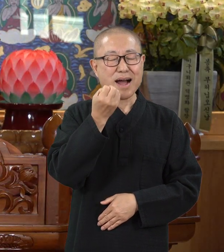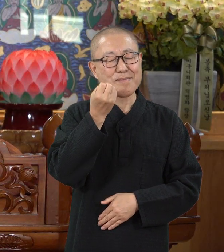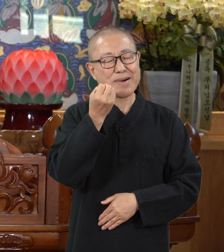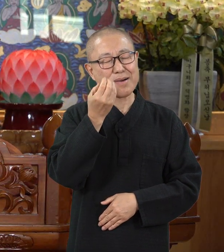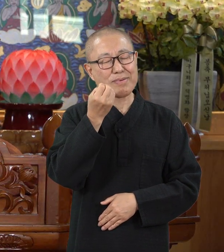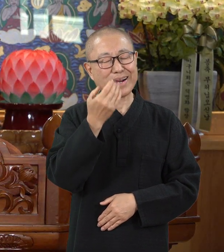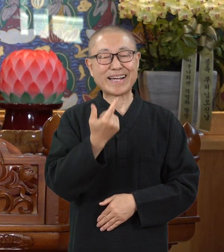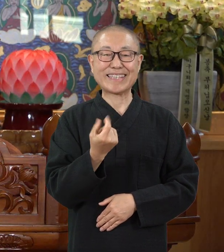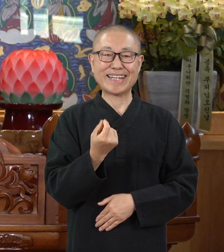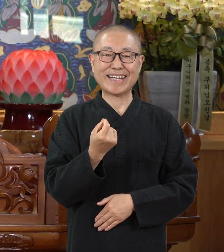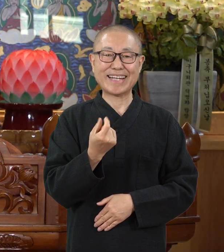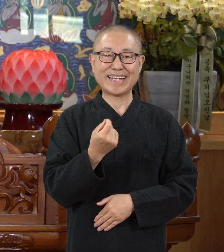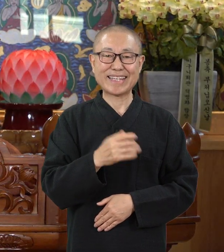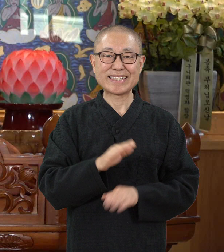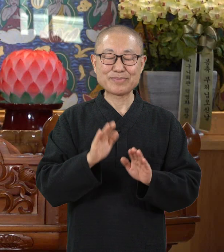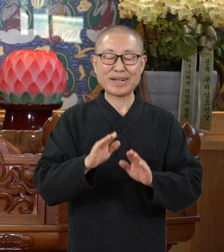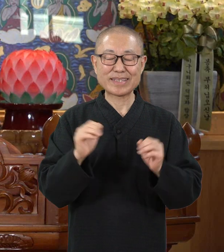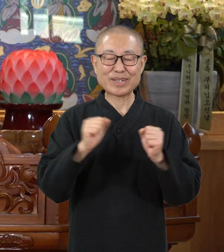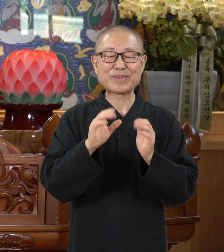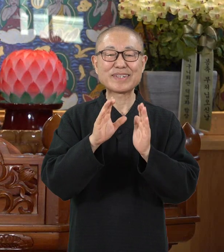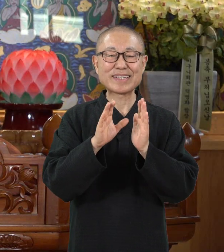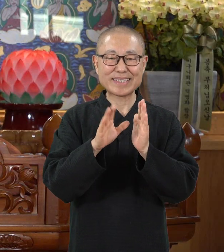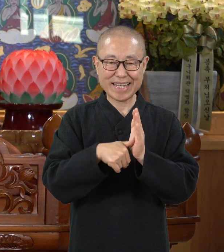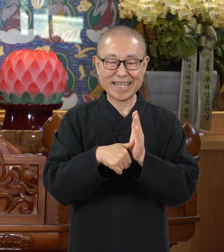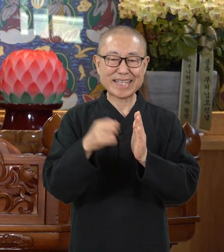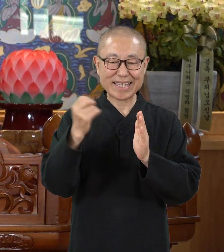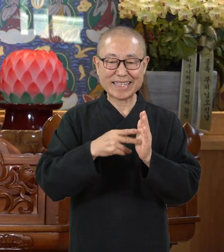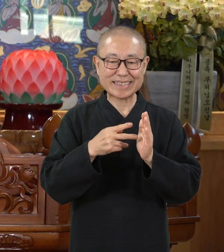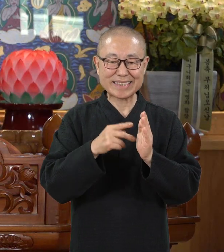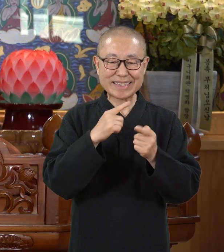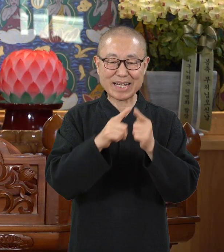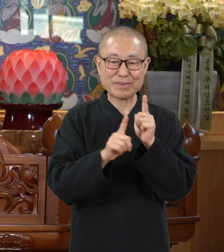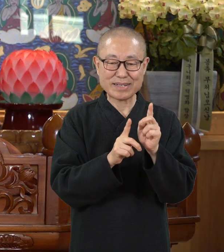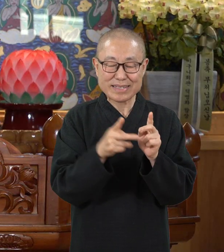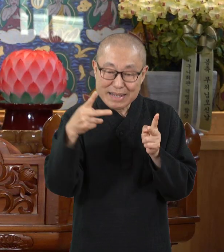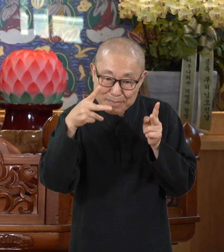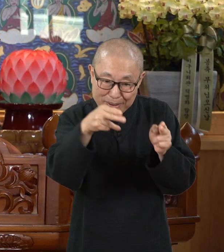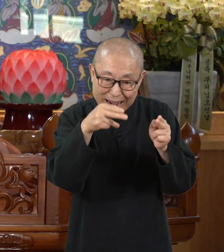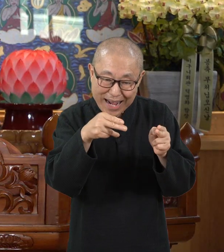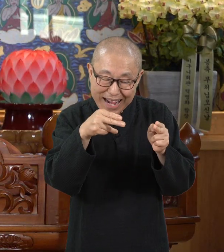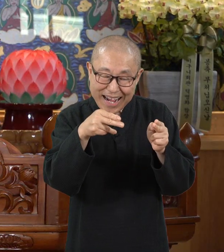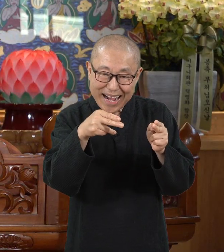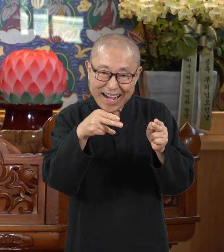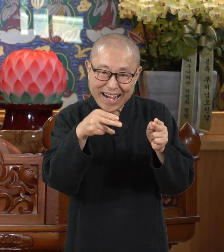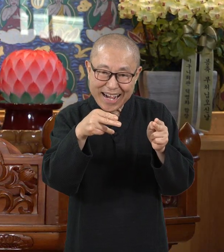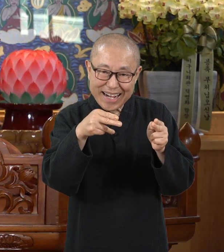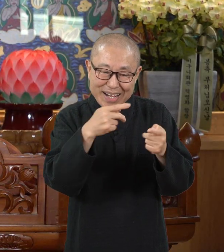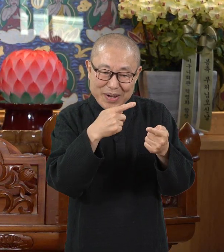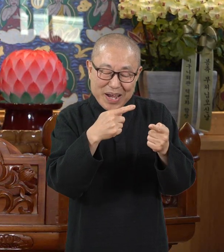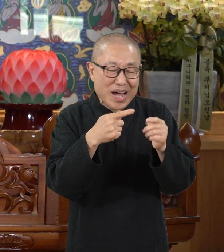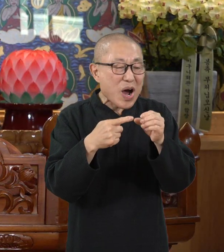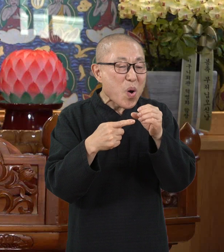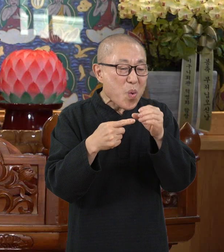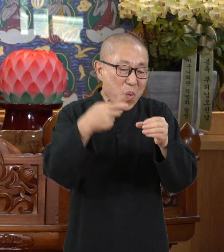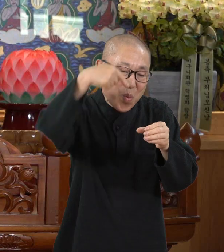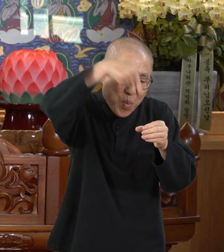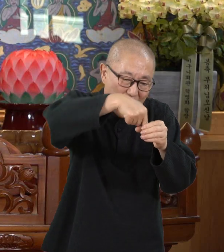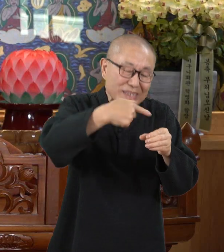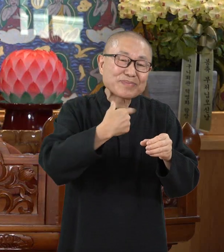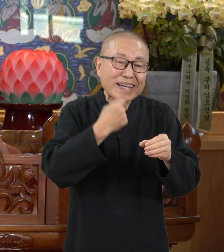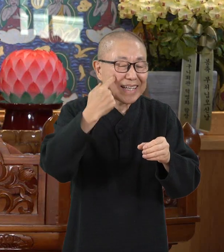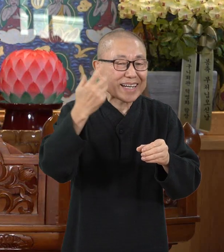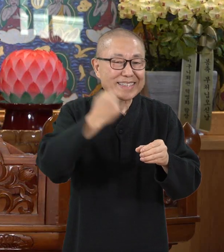이야기예요. 또 이제 이번 겨울에도 다시 한번 해봐야 되겠다 그런 생각이 드니까